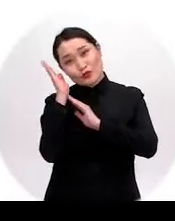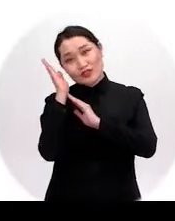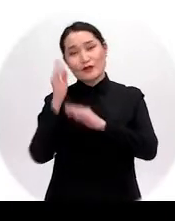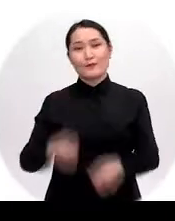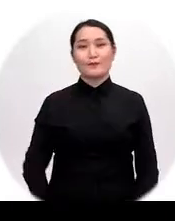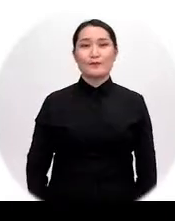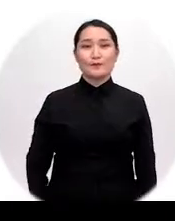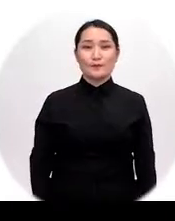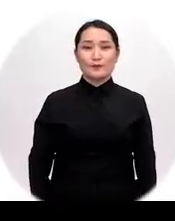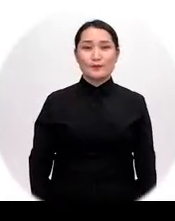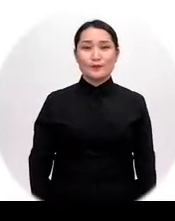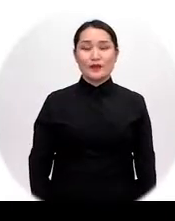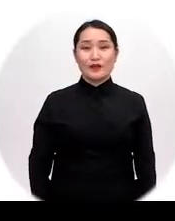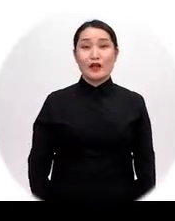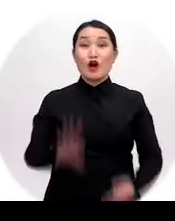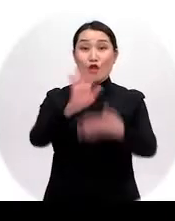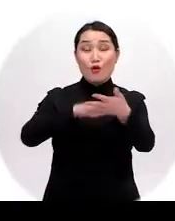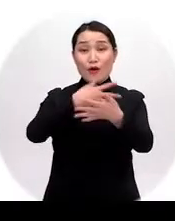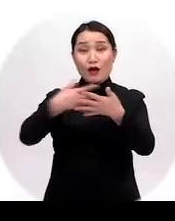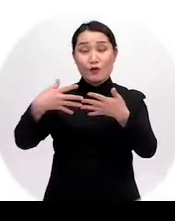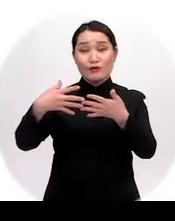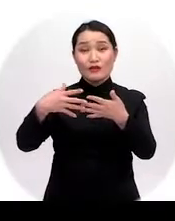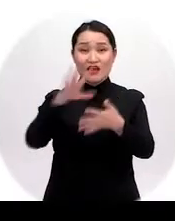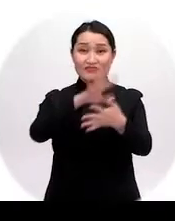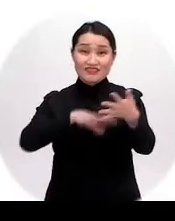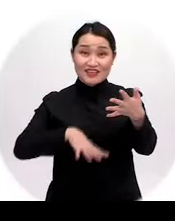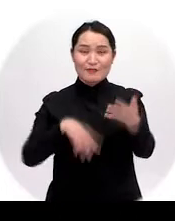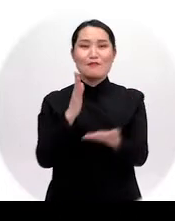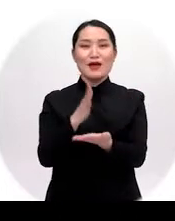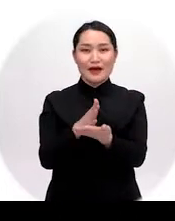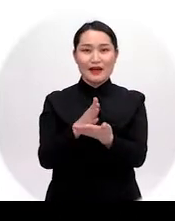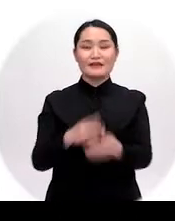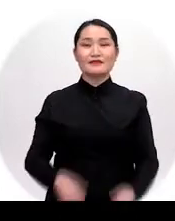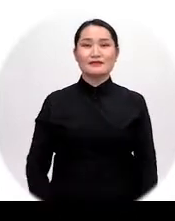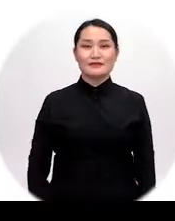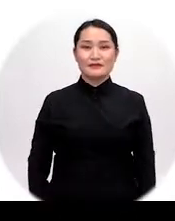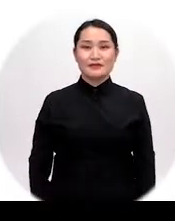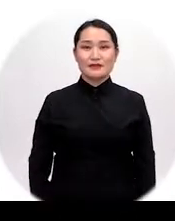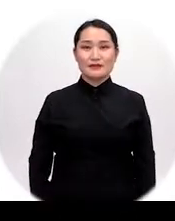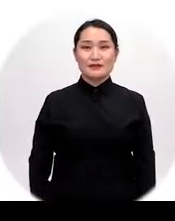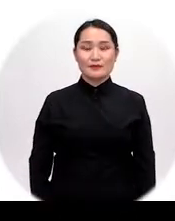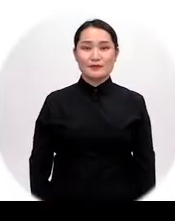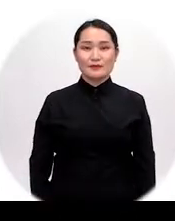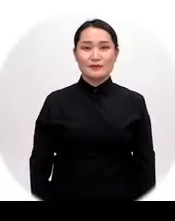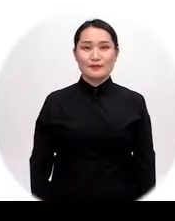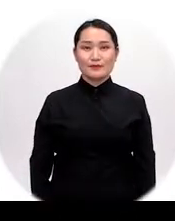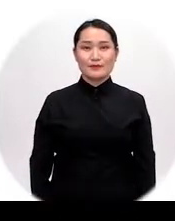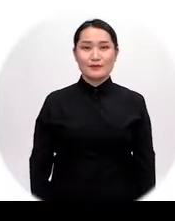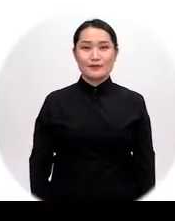унтдаг. Гих мэдчлэн дэглэмүүдийг жагсааж битсэн байдаг. Энэ бол бидний өдрийн